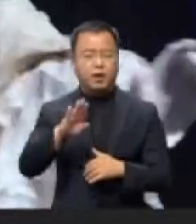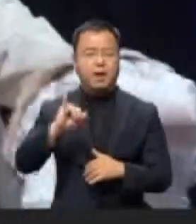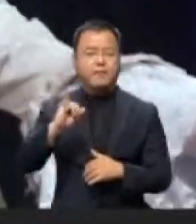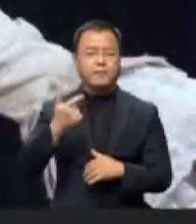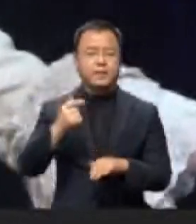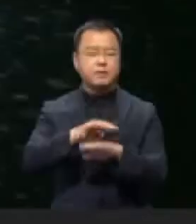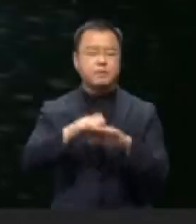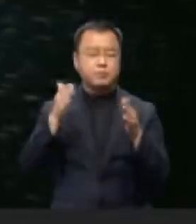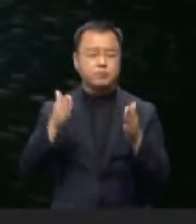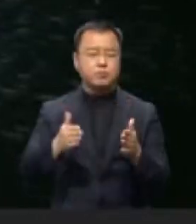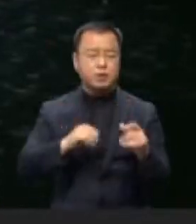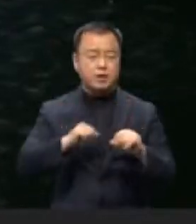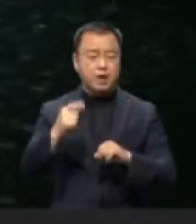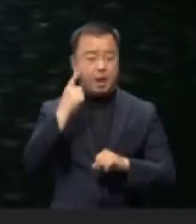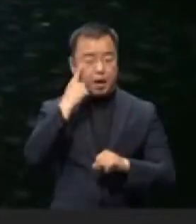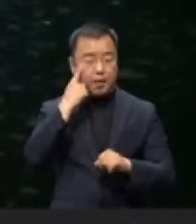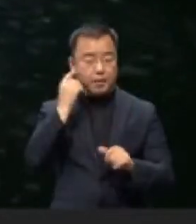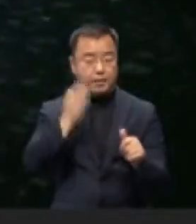제안하는데요.